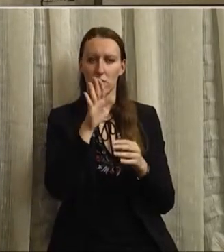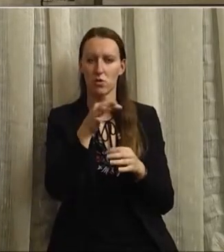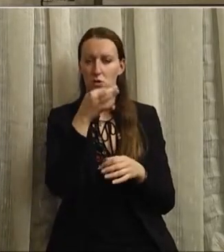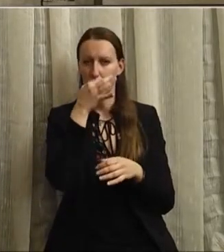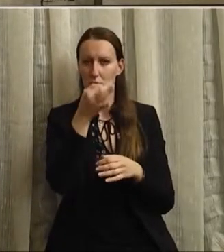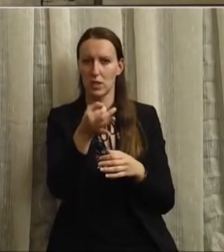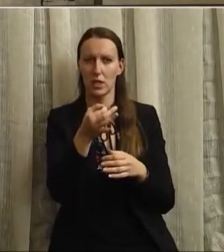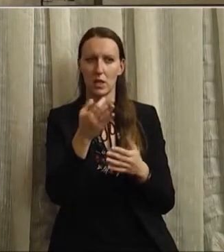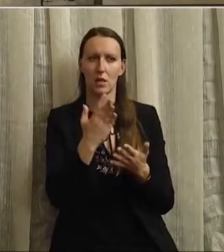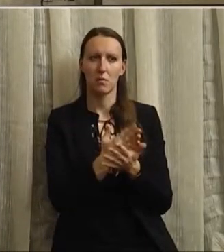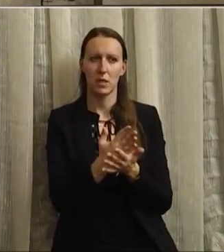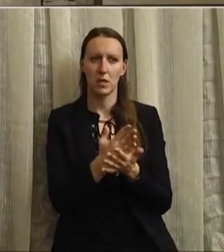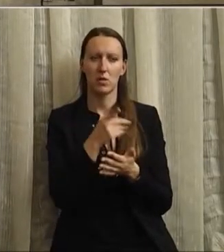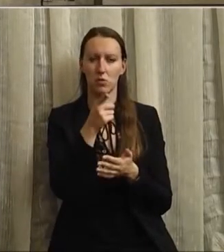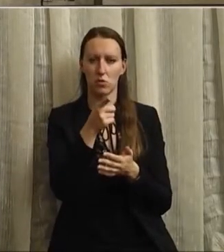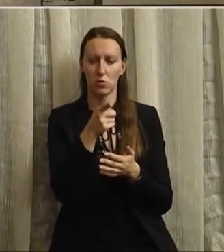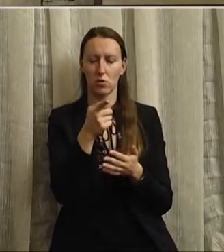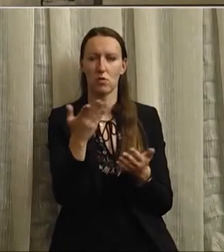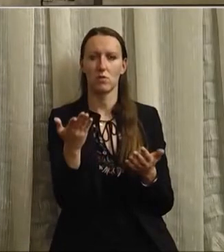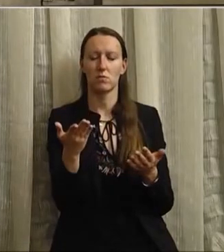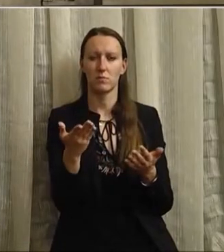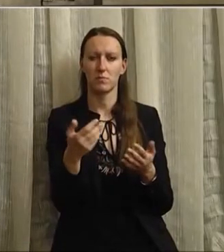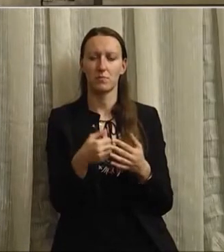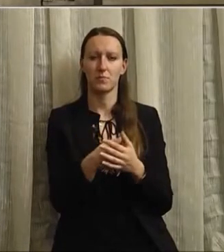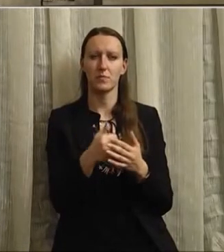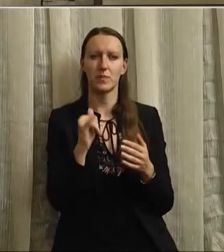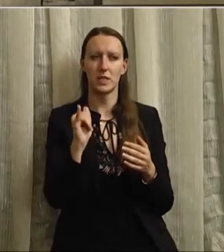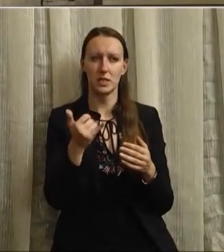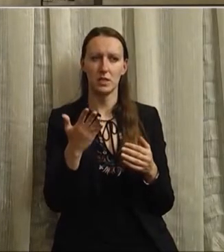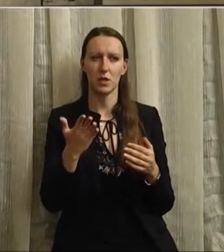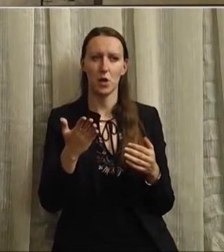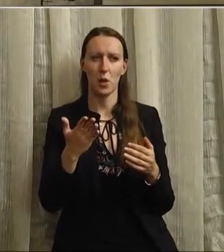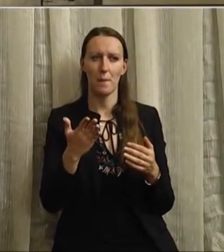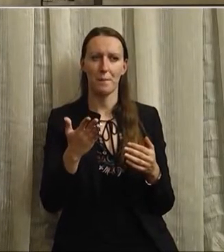vaše pitanje upravo biti u tom tonu da